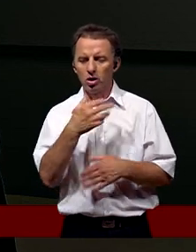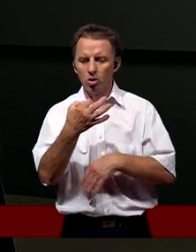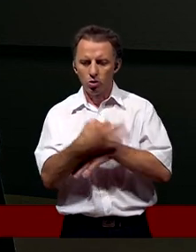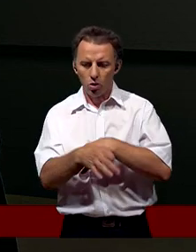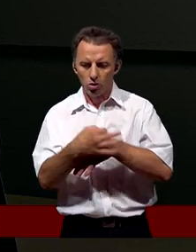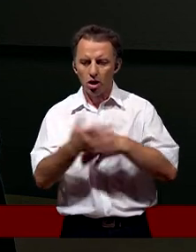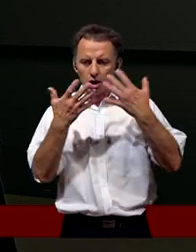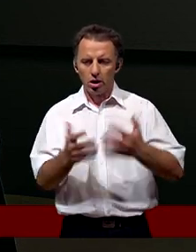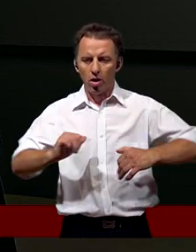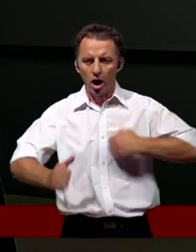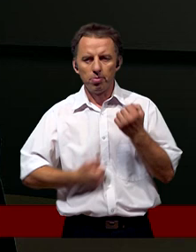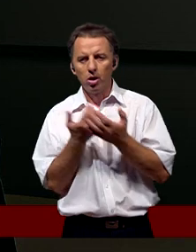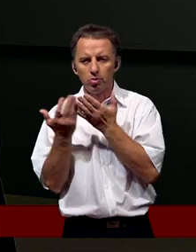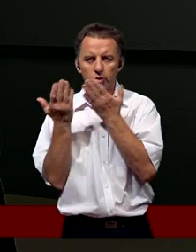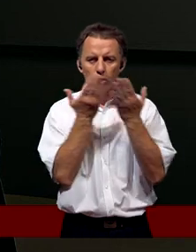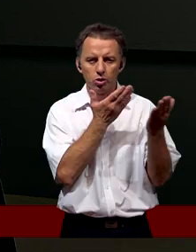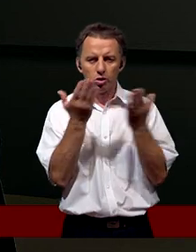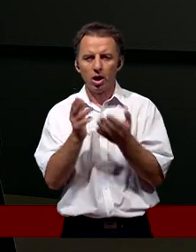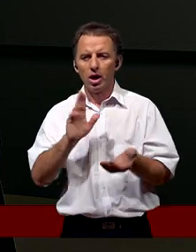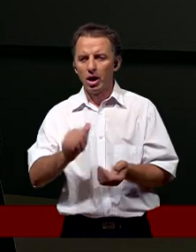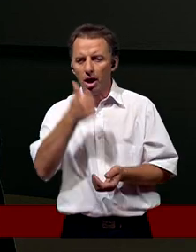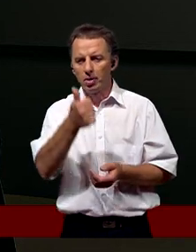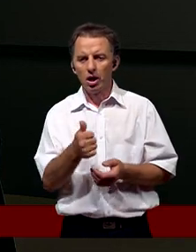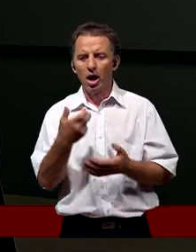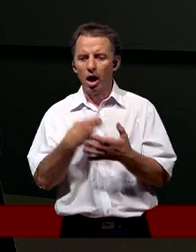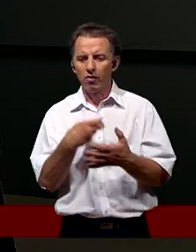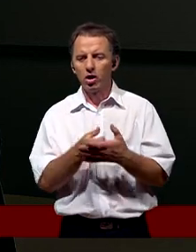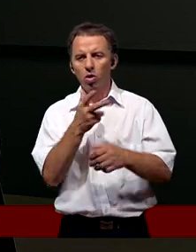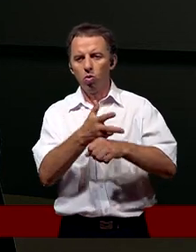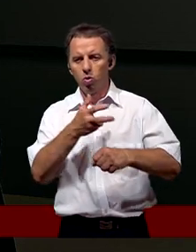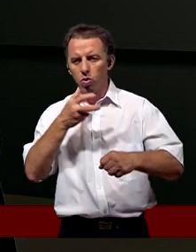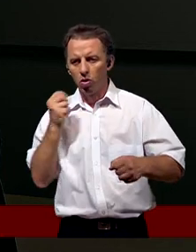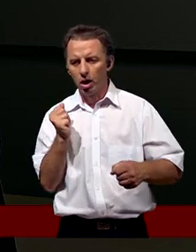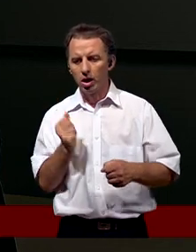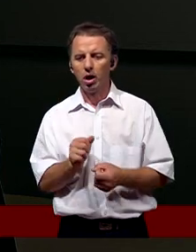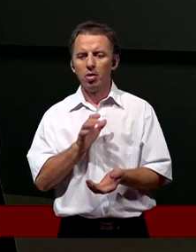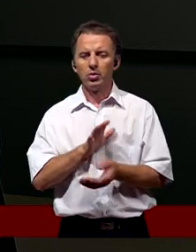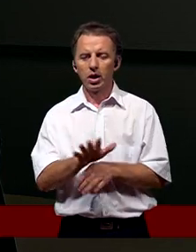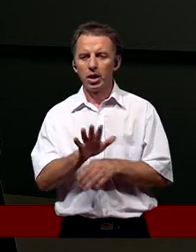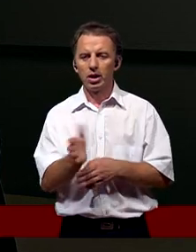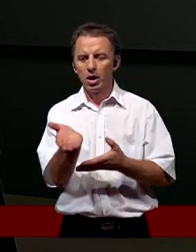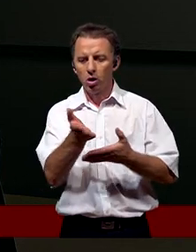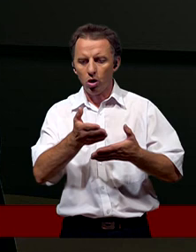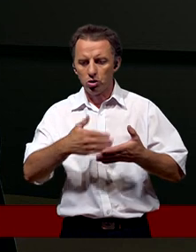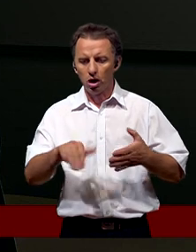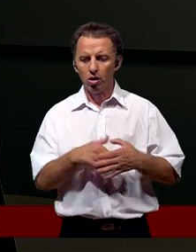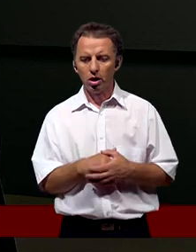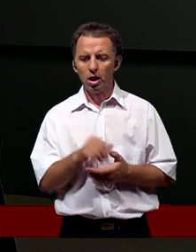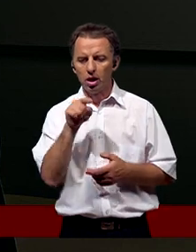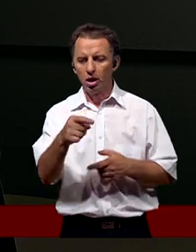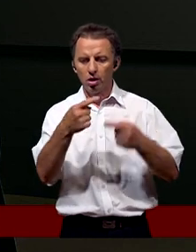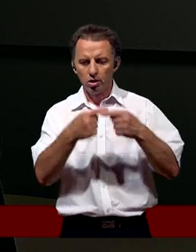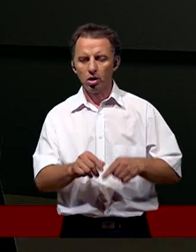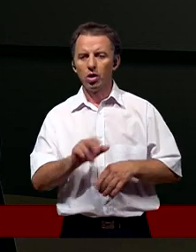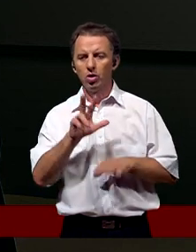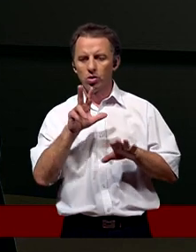naszego studium chciałbym, byśmy przeczytali najpierw tekst z Ewangelii Łukasza, 19 rozdziału i